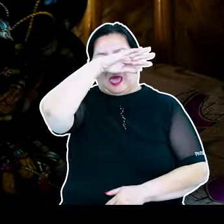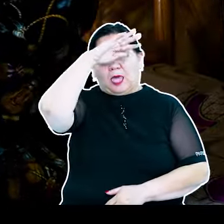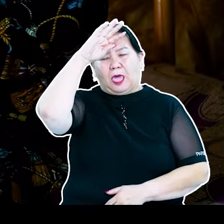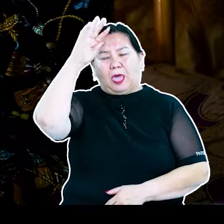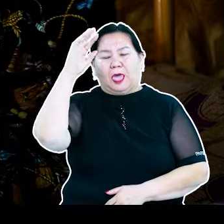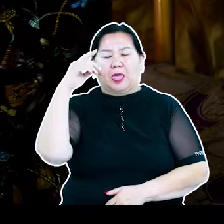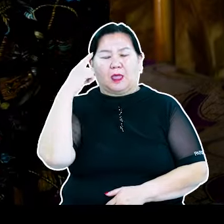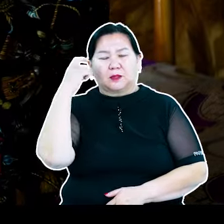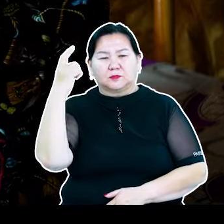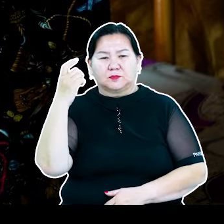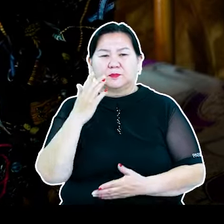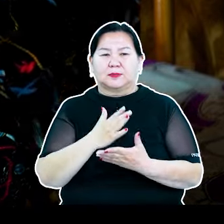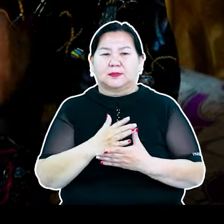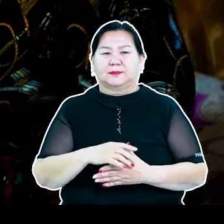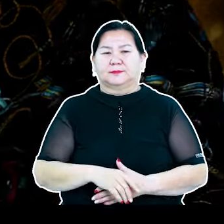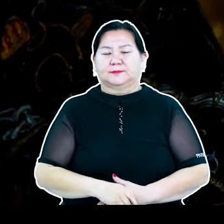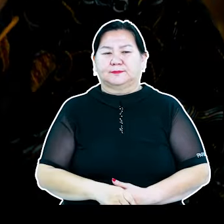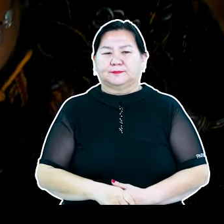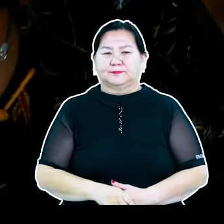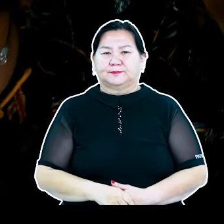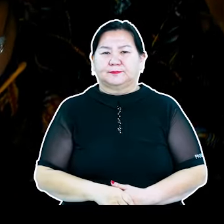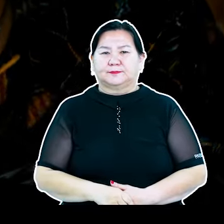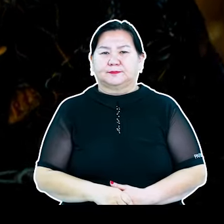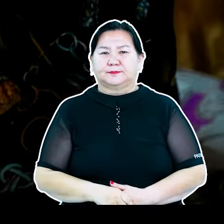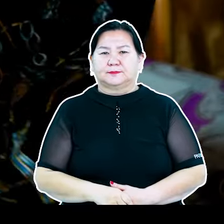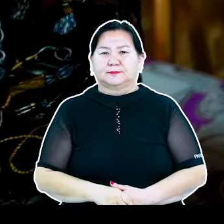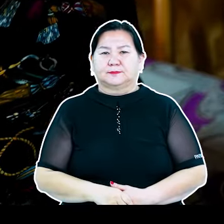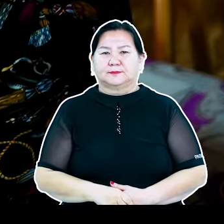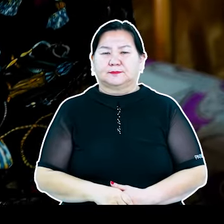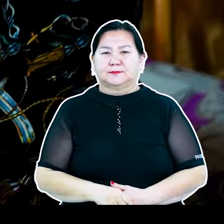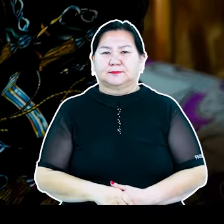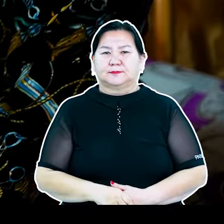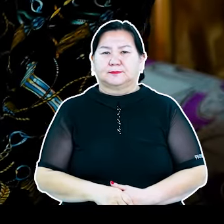Халуудсан даалаад ийм зүү зүүдэлж байгаа юм хтаа.